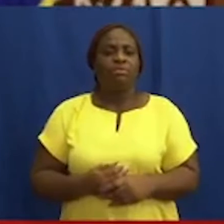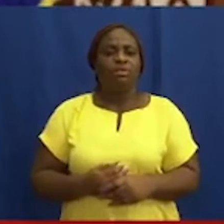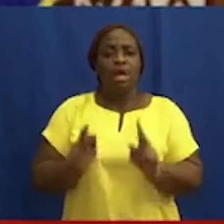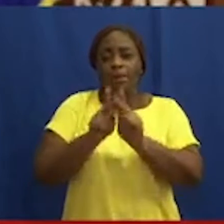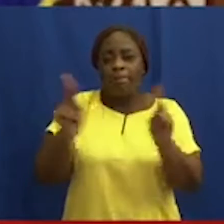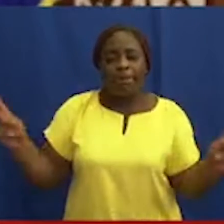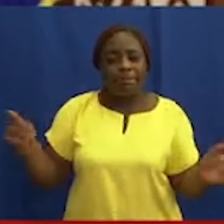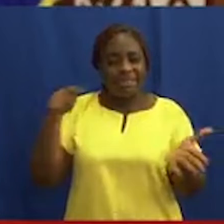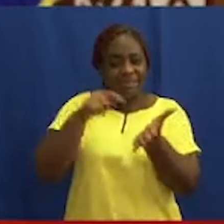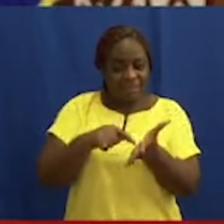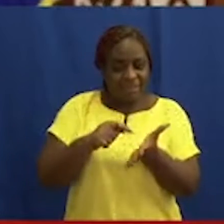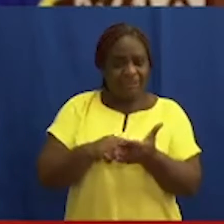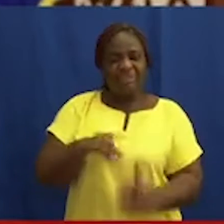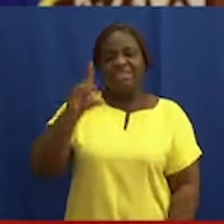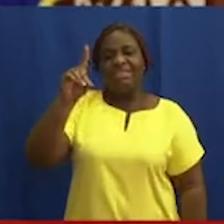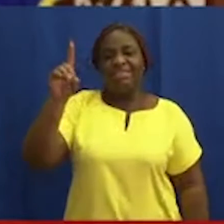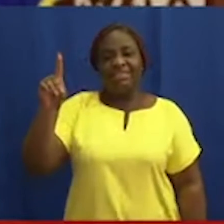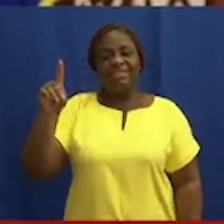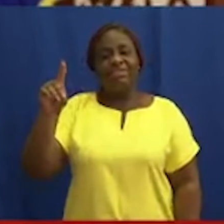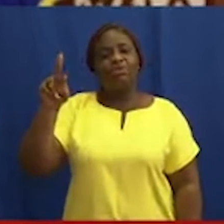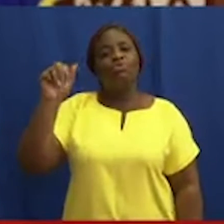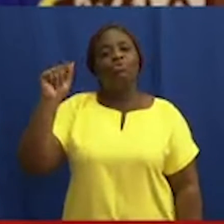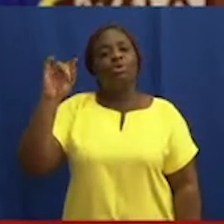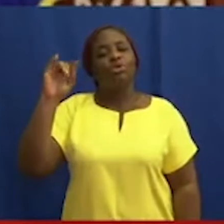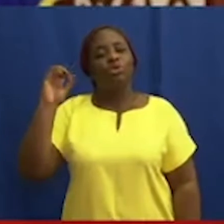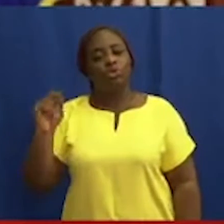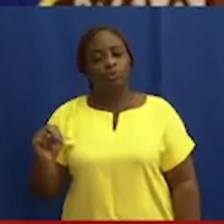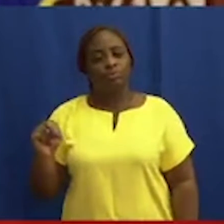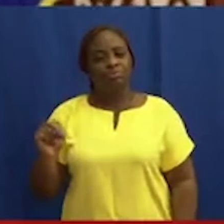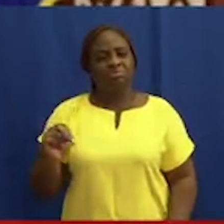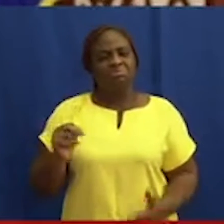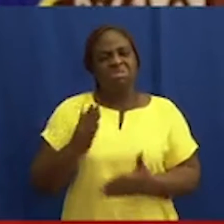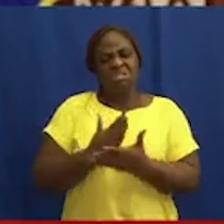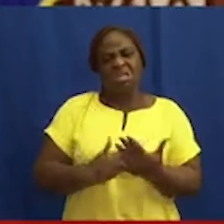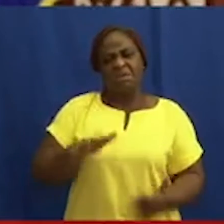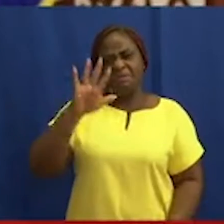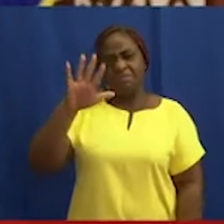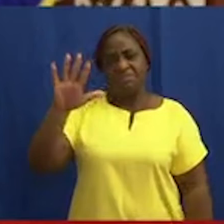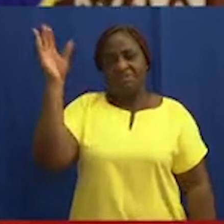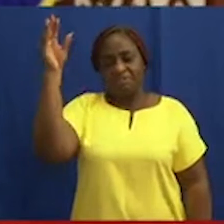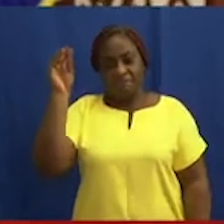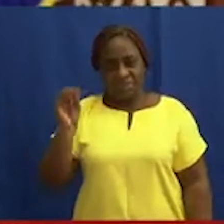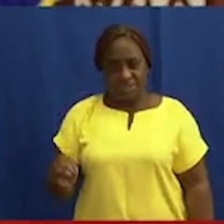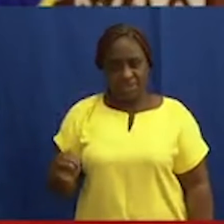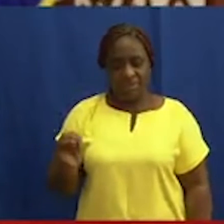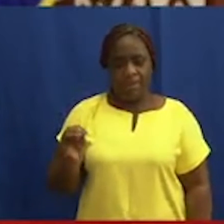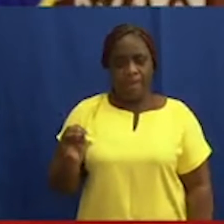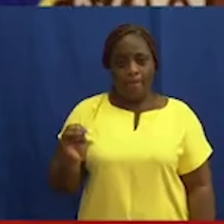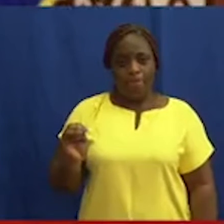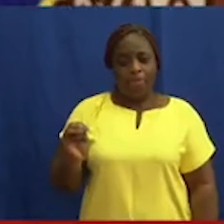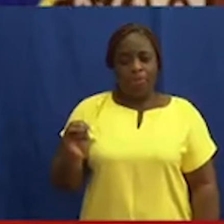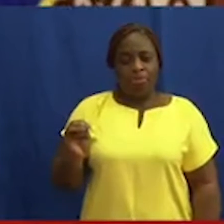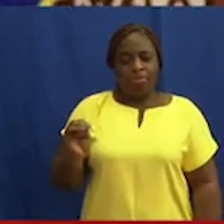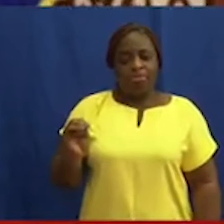matakai wajen ganin an bunkasa kudade na kasashen waje da ake amfani da su wajen shigo